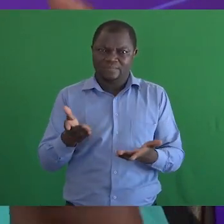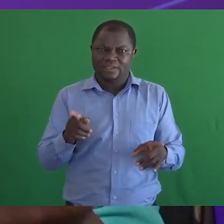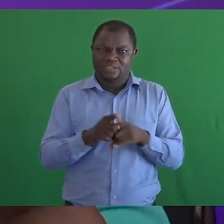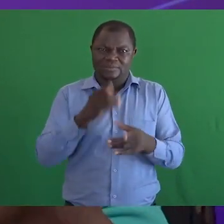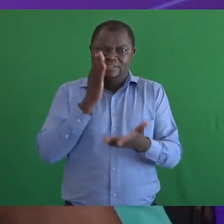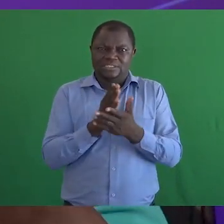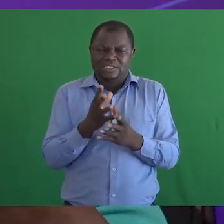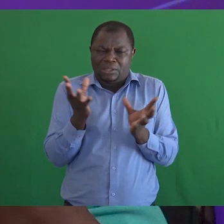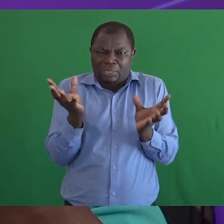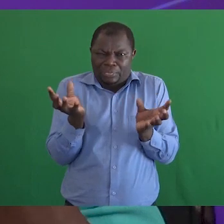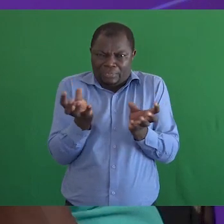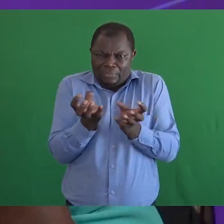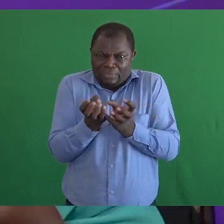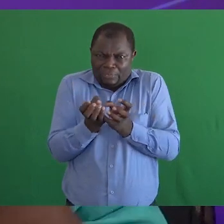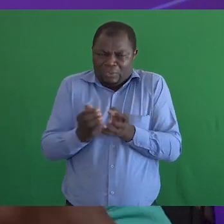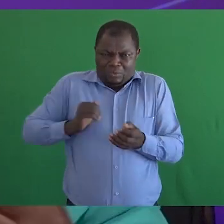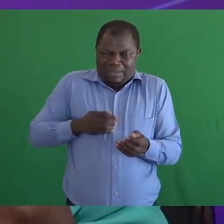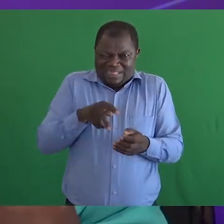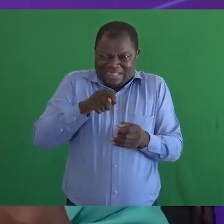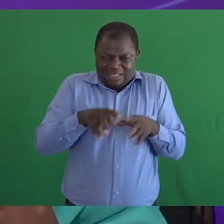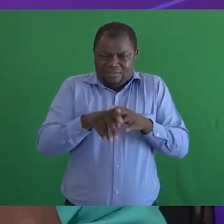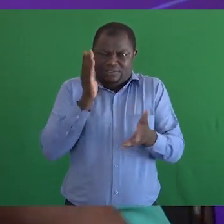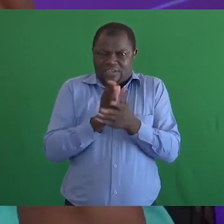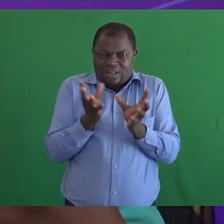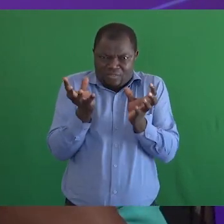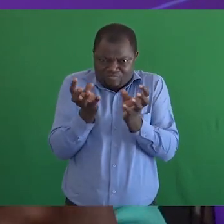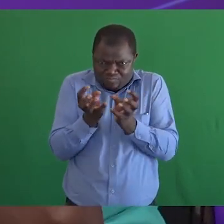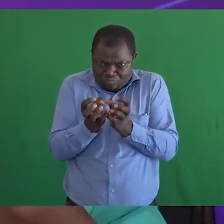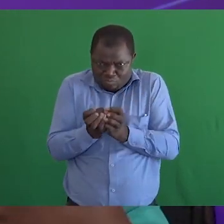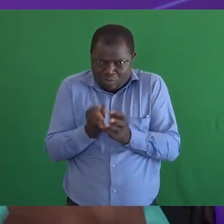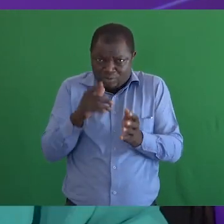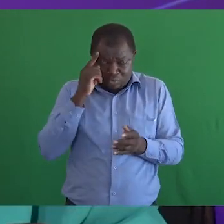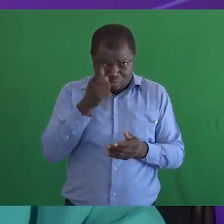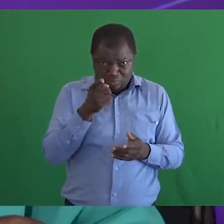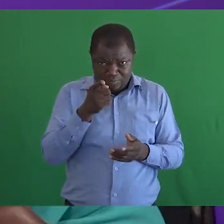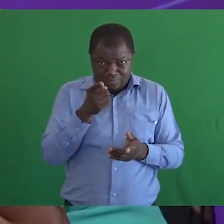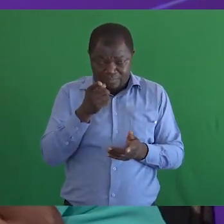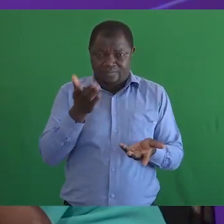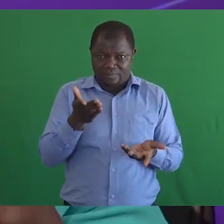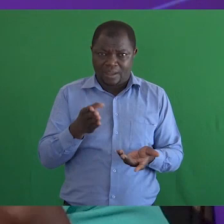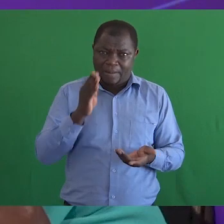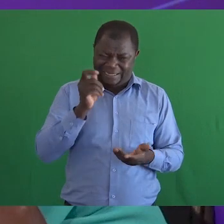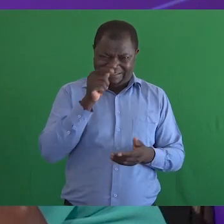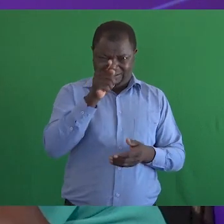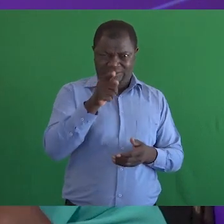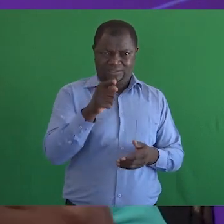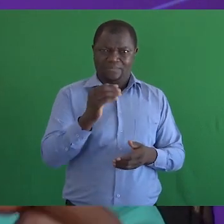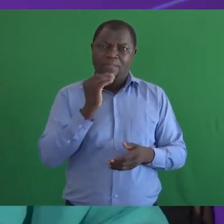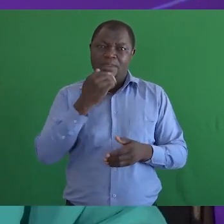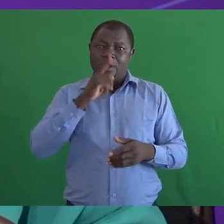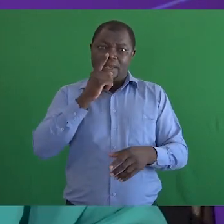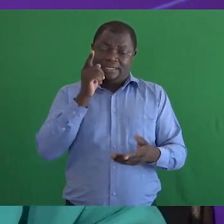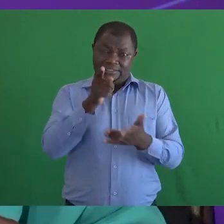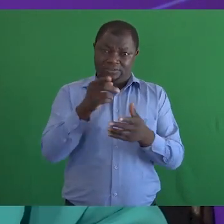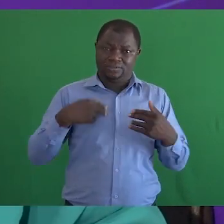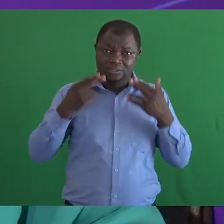kwatinoti kushiringa pachirungu handitika munondinzwisisa zvandiroda kutaura asi izvozvo kana tatosvika